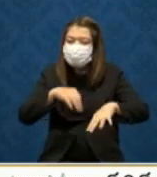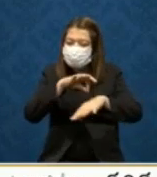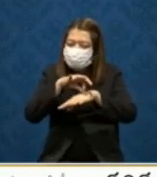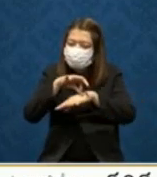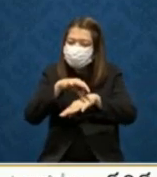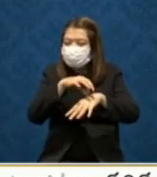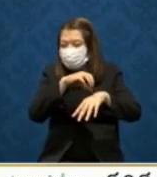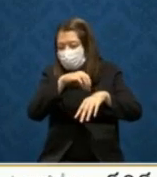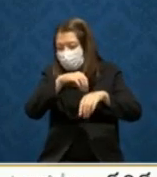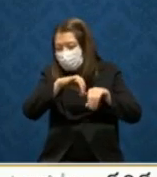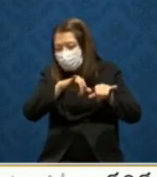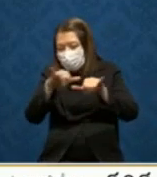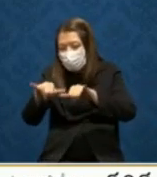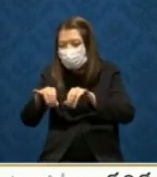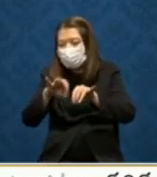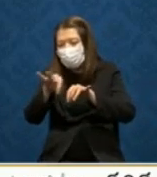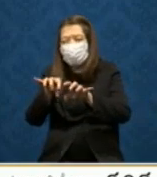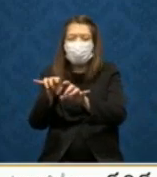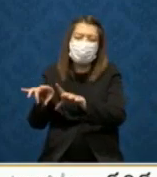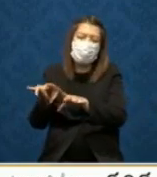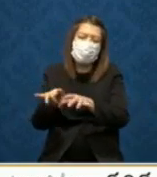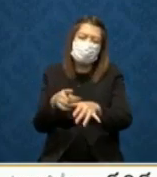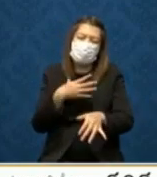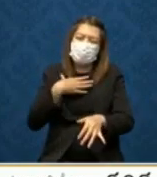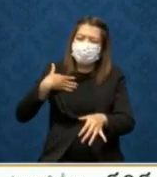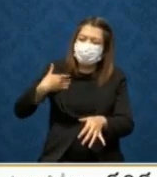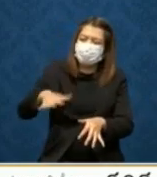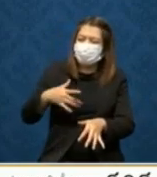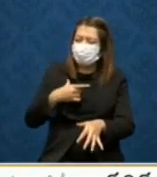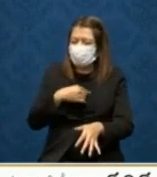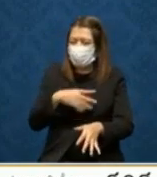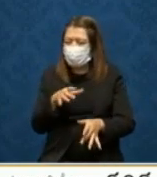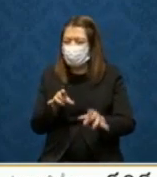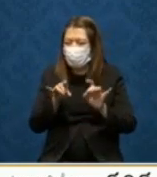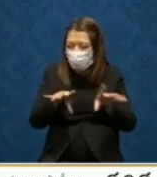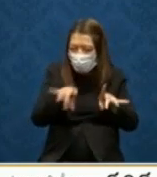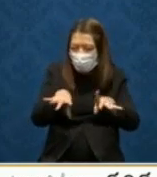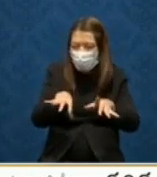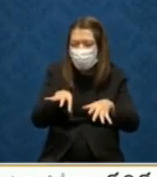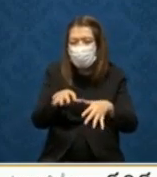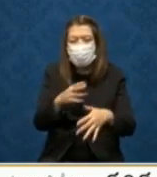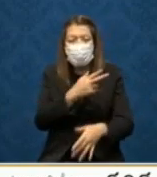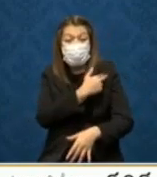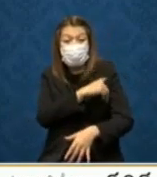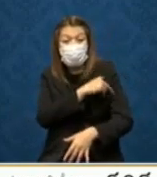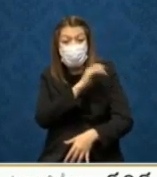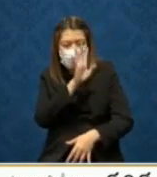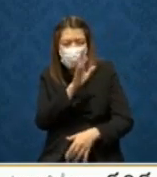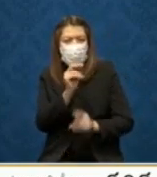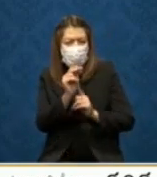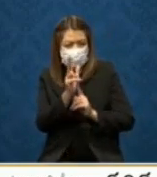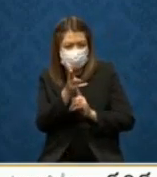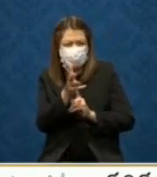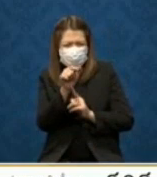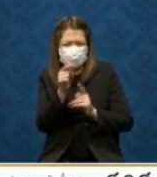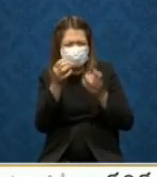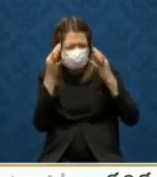ท่านก่นแกล้งเขเวลาที่ท่านไม่พอใจแพทย์ที่พยายามจะออกความเห็นเรื่องกัญชาอย่าง